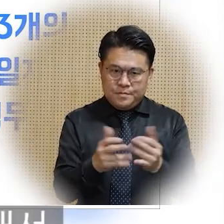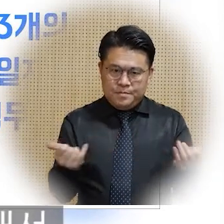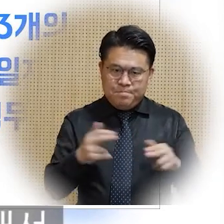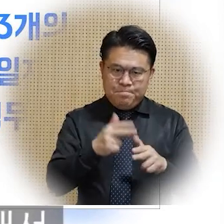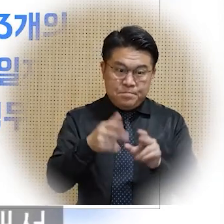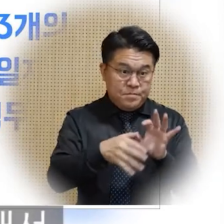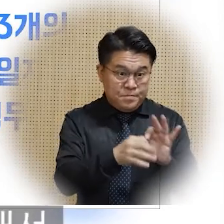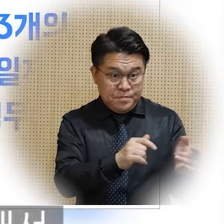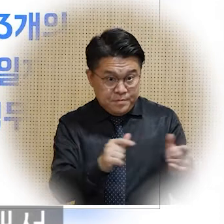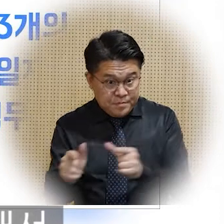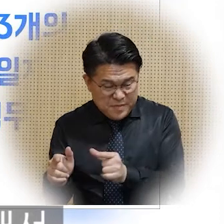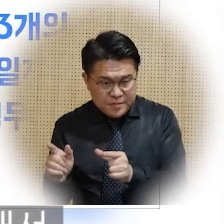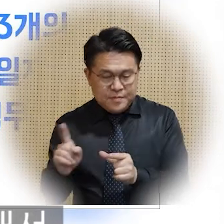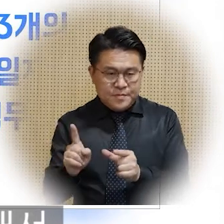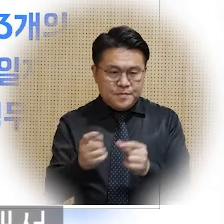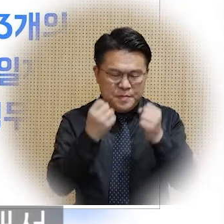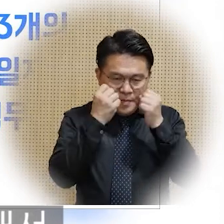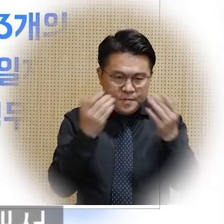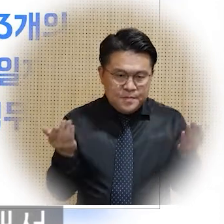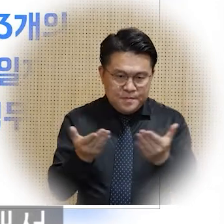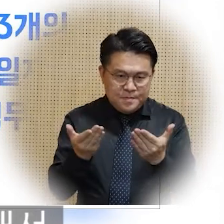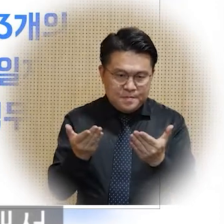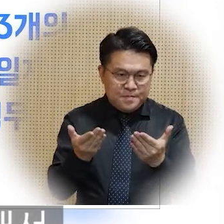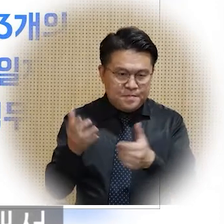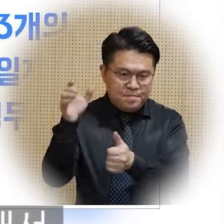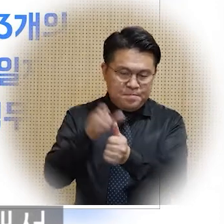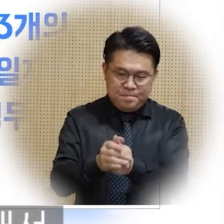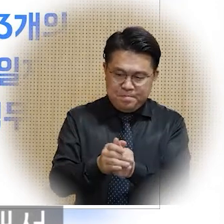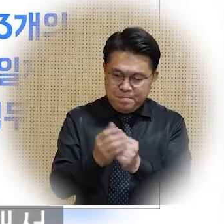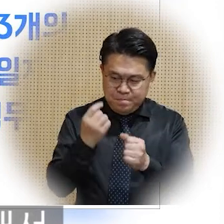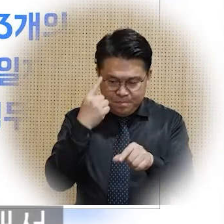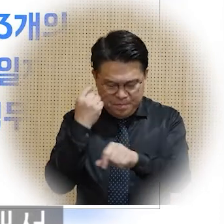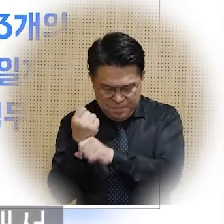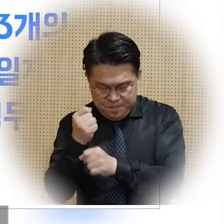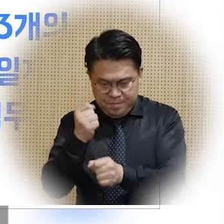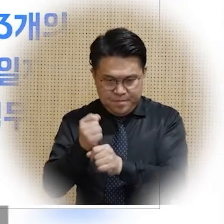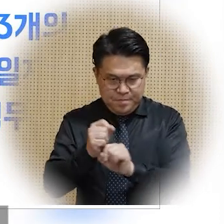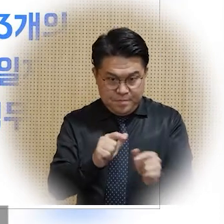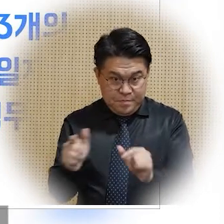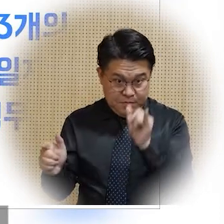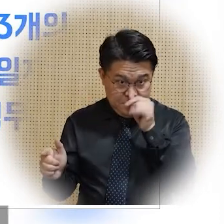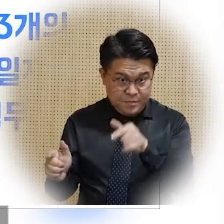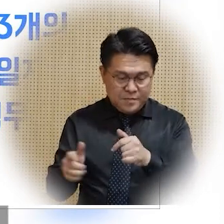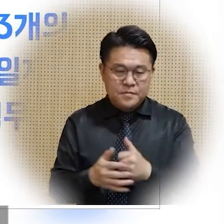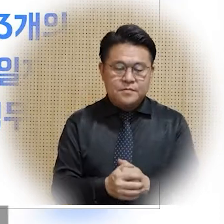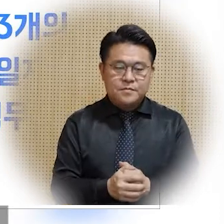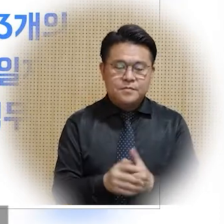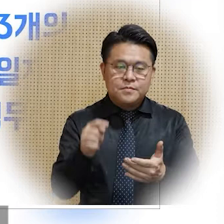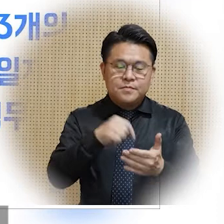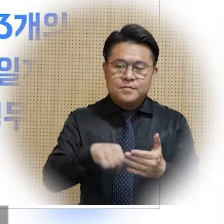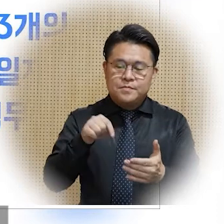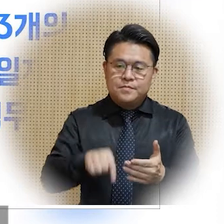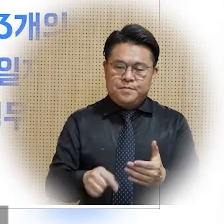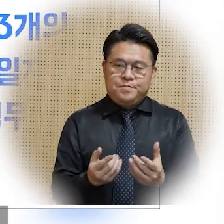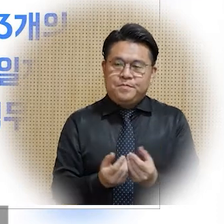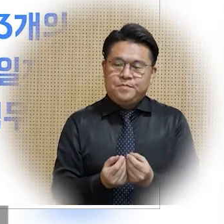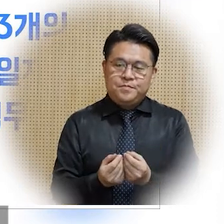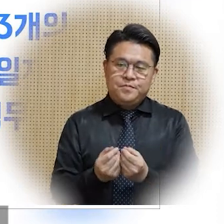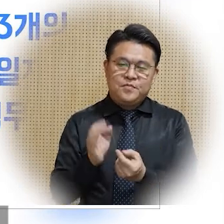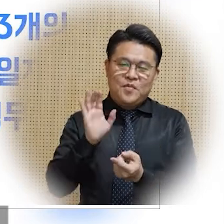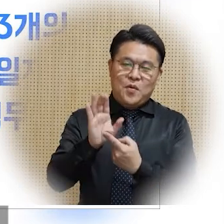사업과 관련해서 매년 이제 여러 가지 직무들이 새롭게 개발이 되고 있는데, 그 중에서 좀 대표적으로 좀 소개할